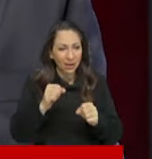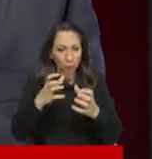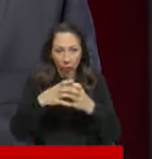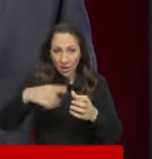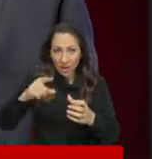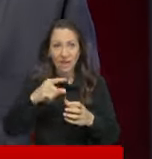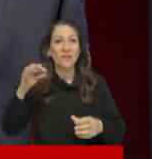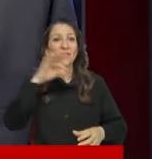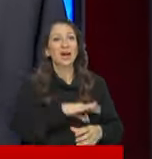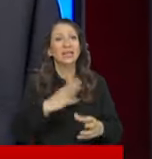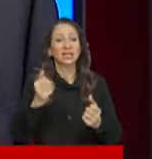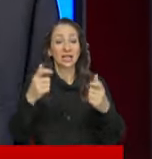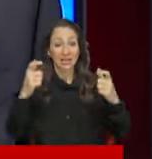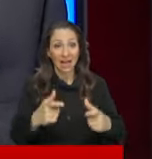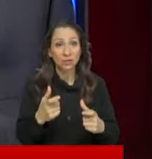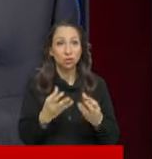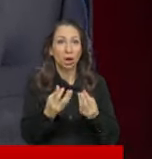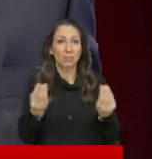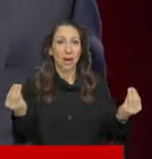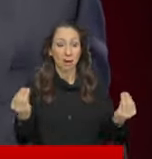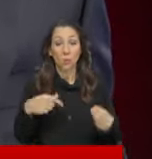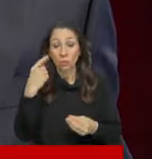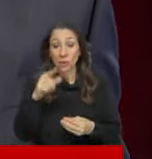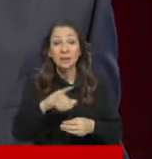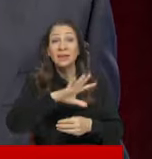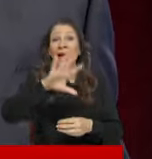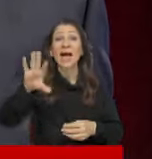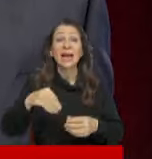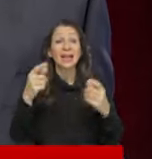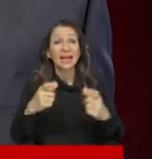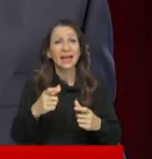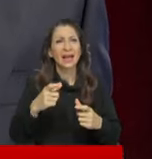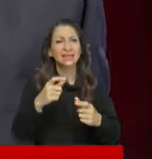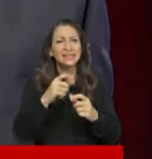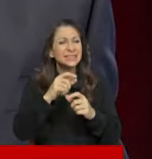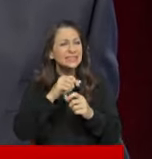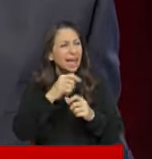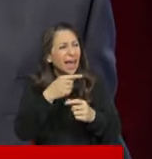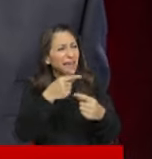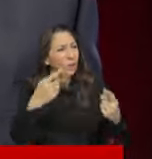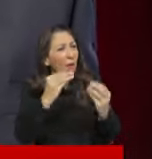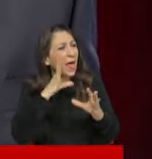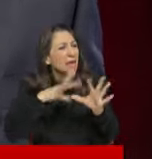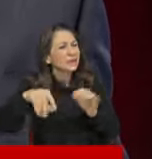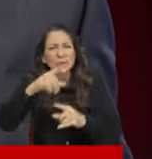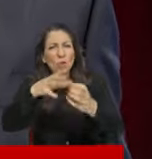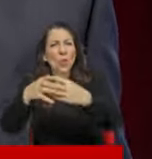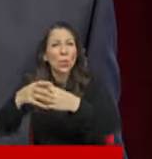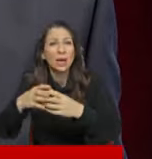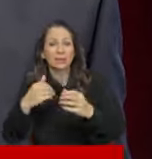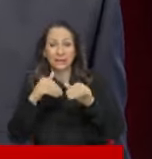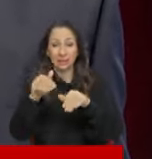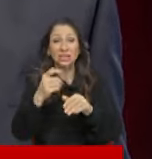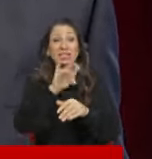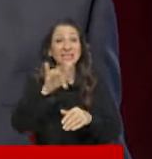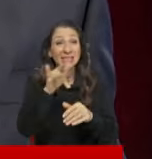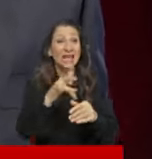da istifade edecekleri alanları çoğaltmak tır dolayısıyla da her kesime dezavantajlı olan her kesime mutlak suretle dokunacağım işsize